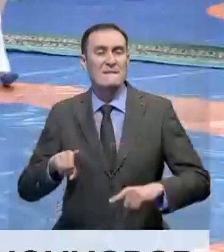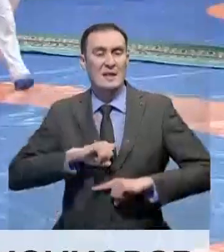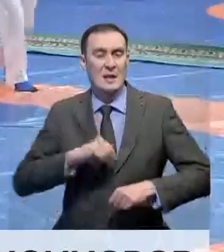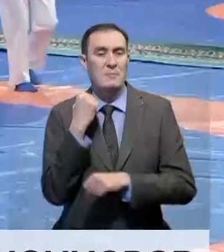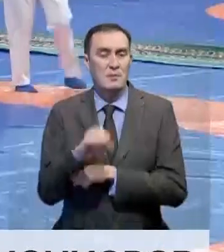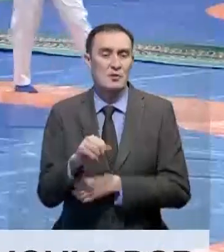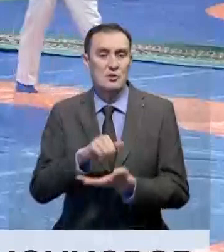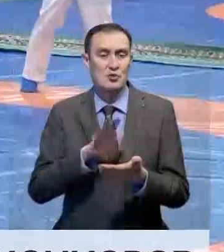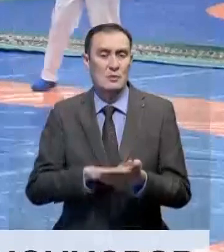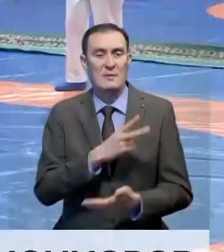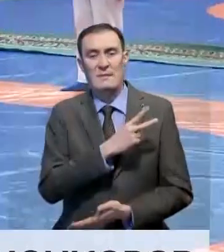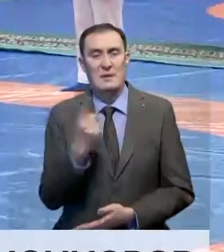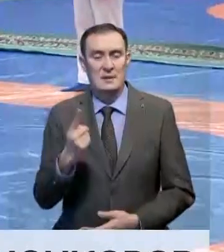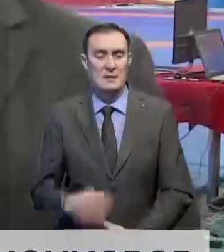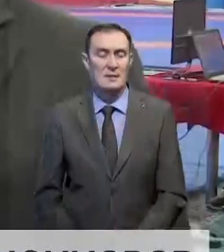победил см